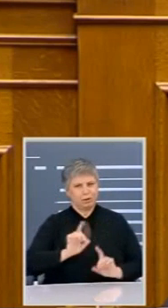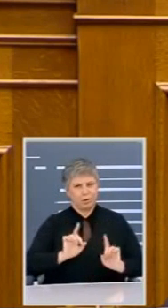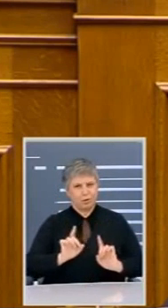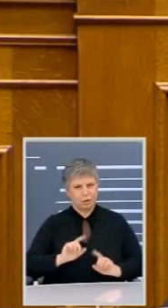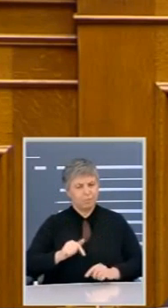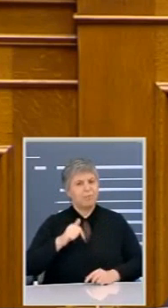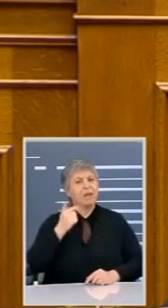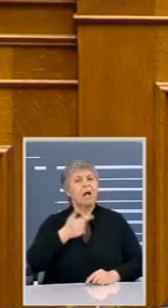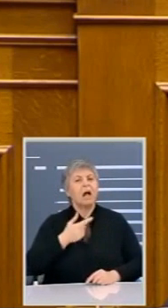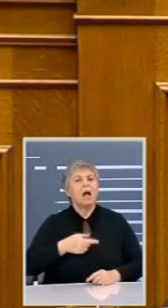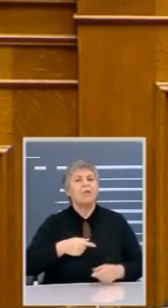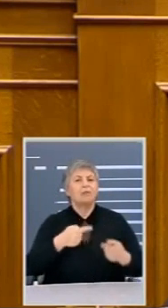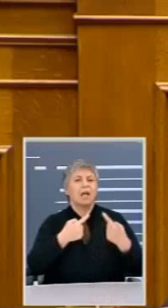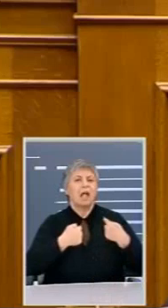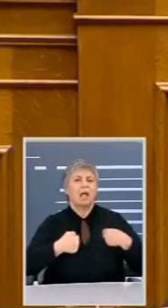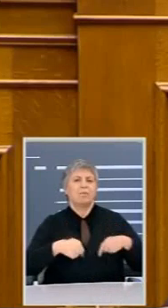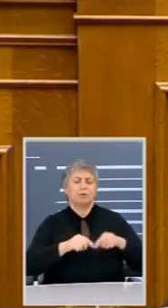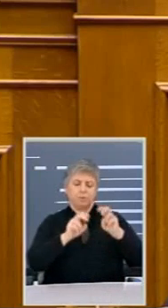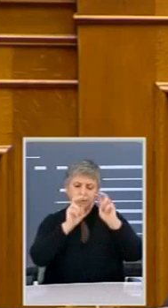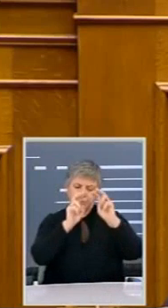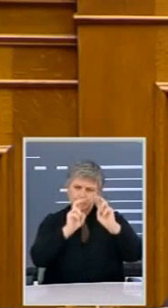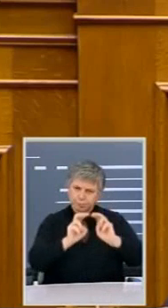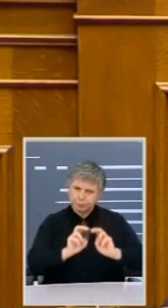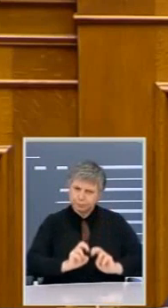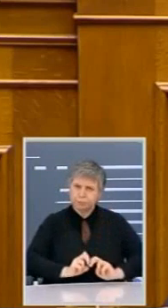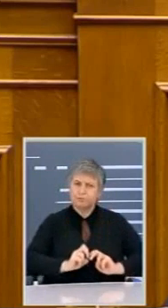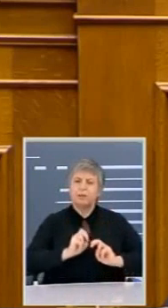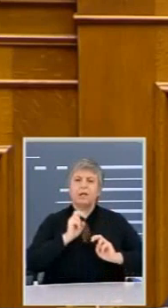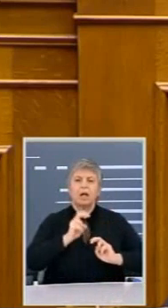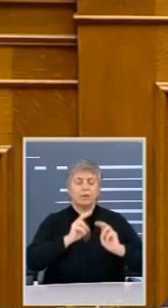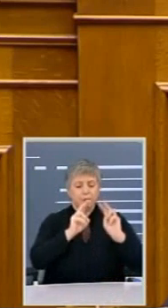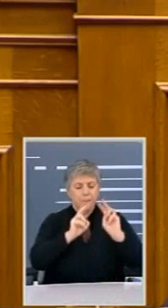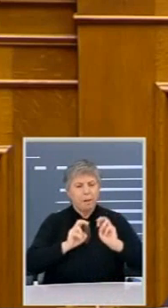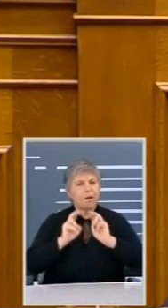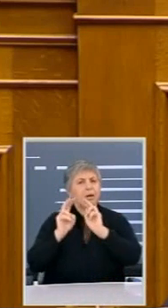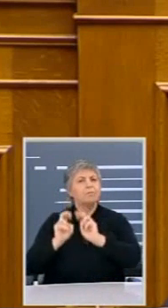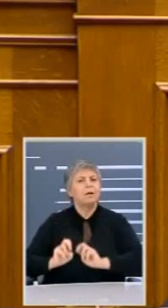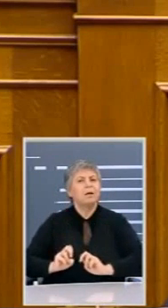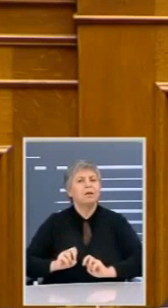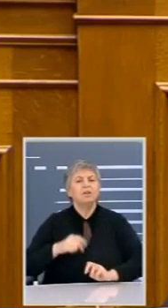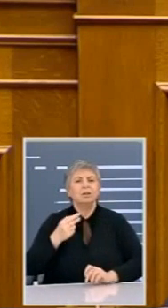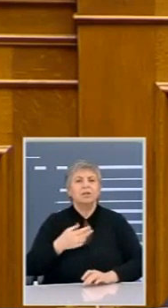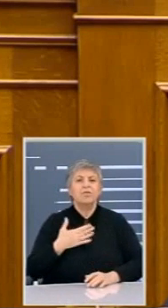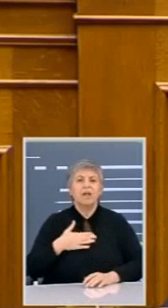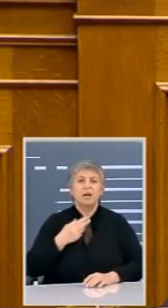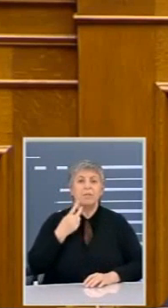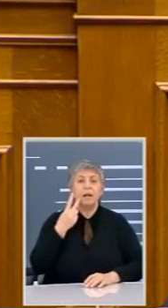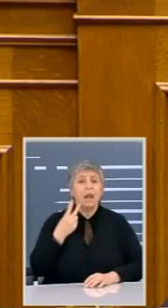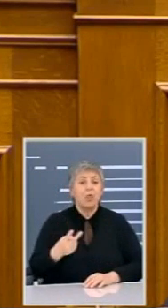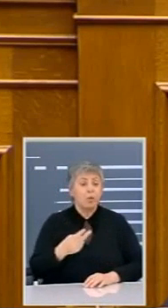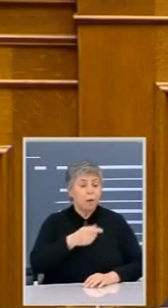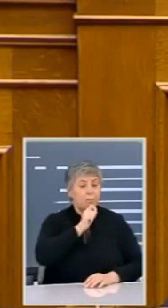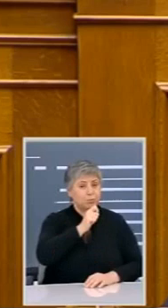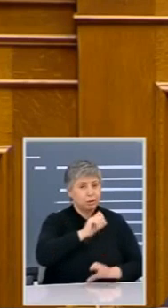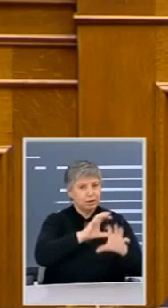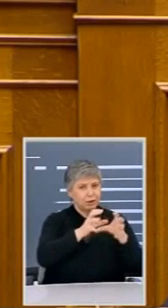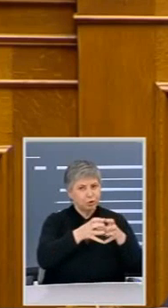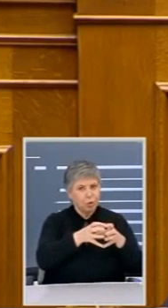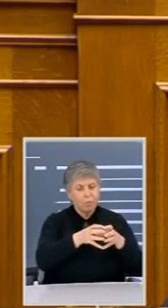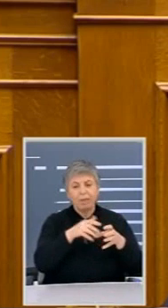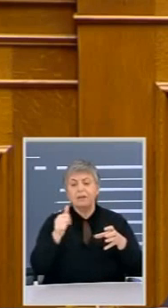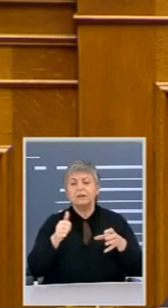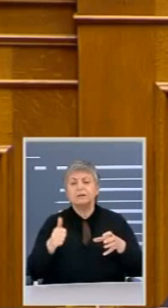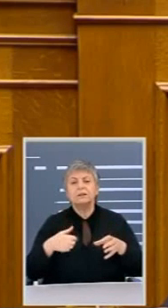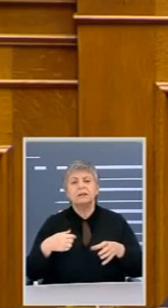Επιτροπής και της διερεύνησης όσων κλήθηκε να διερευνήσει είναι η άμεση σχέση της λειτουργίας των κομμάτων και των